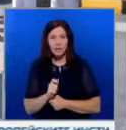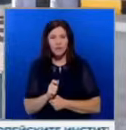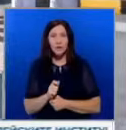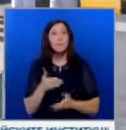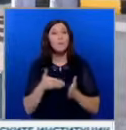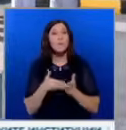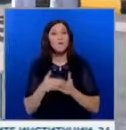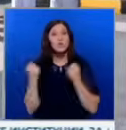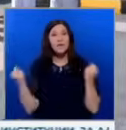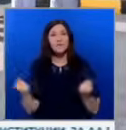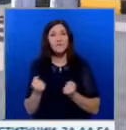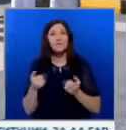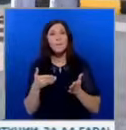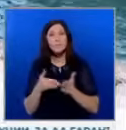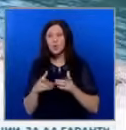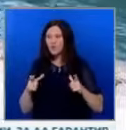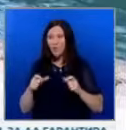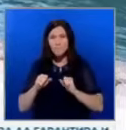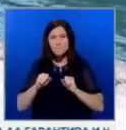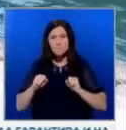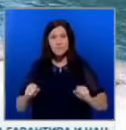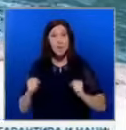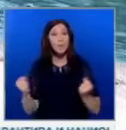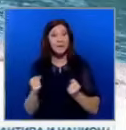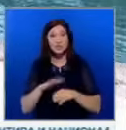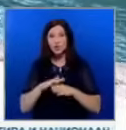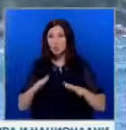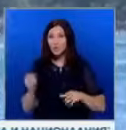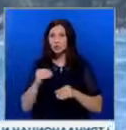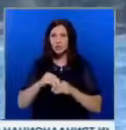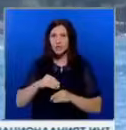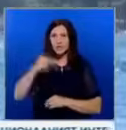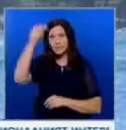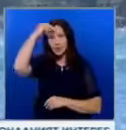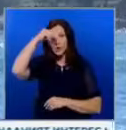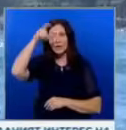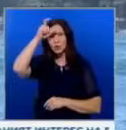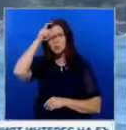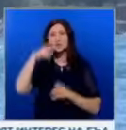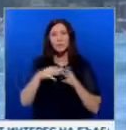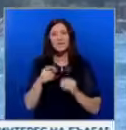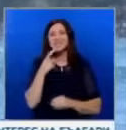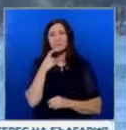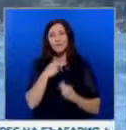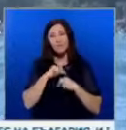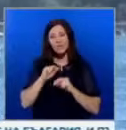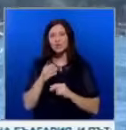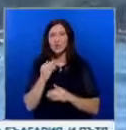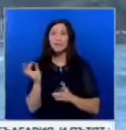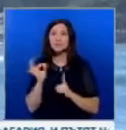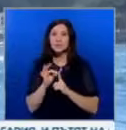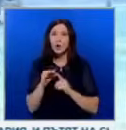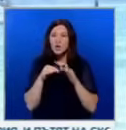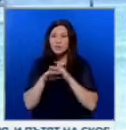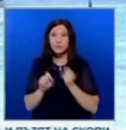По повод активираната противоминна операция в Черно море с участието на България, Турция и Румъния, Запрянов увери, че тя не цели скрито